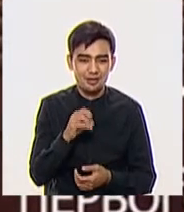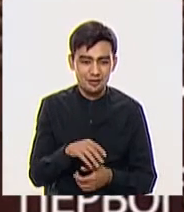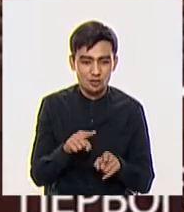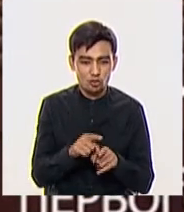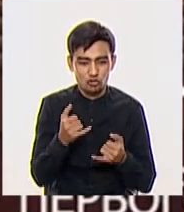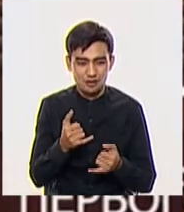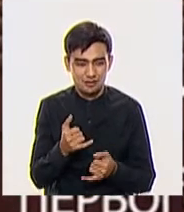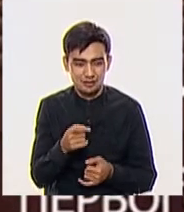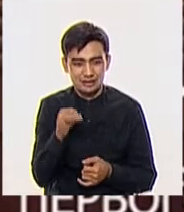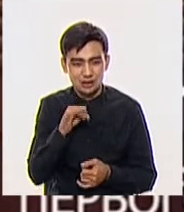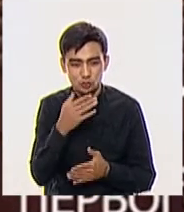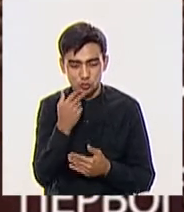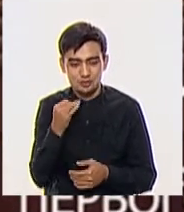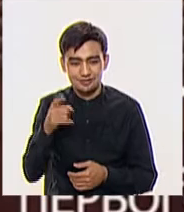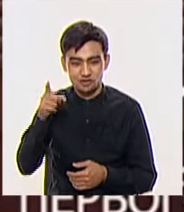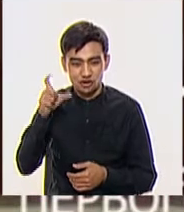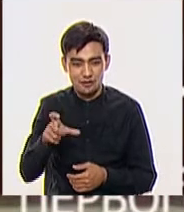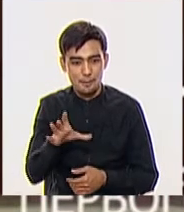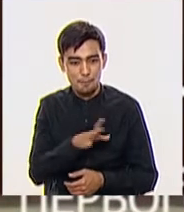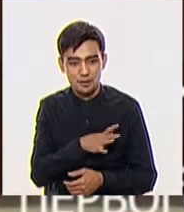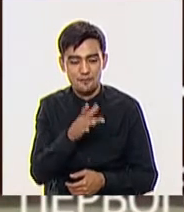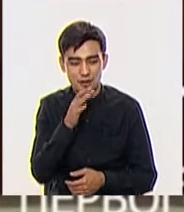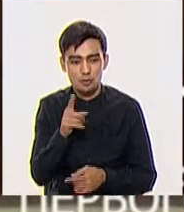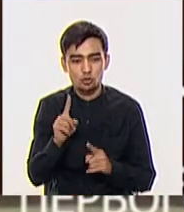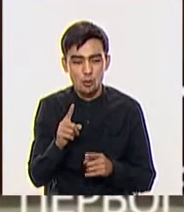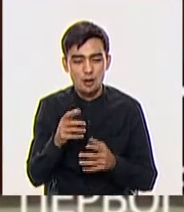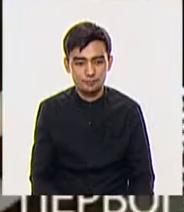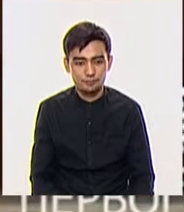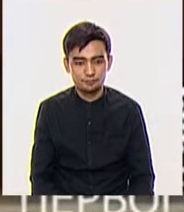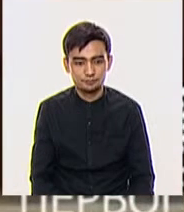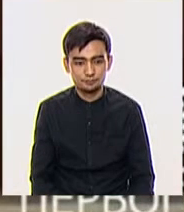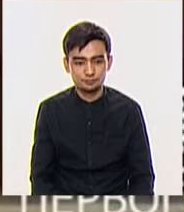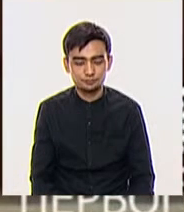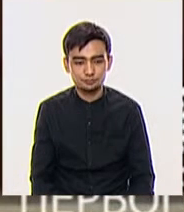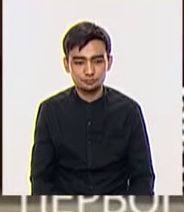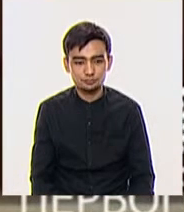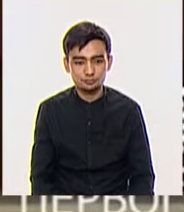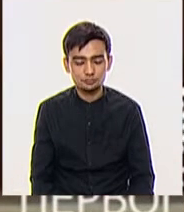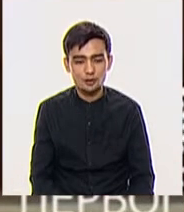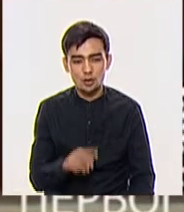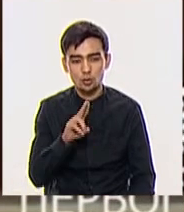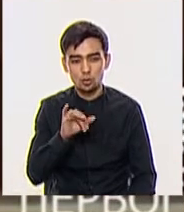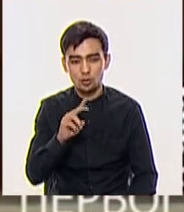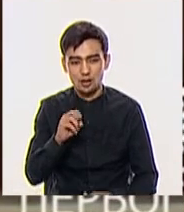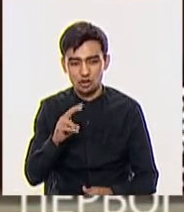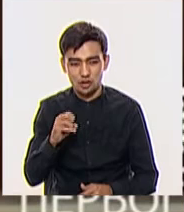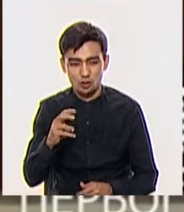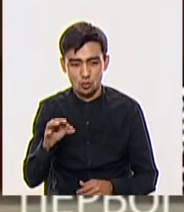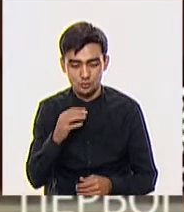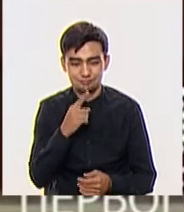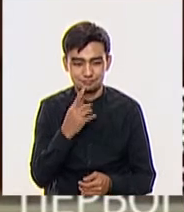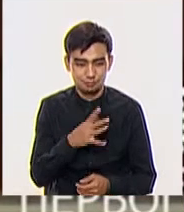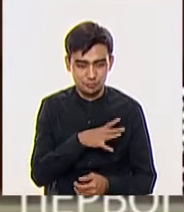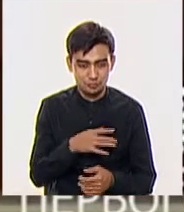имеет значения. У экипажа было время, чтобы принять решение. Лукашенко в свое оправдание заявил,